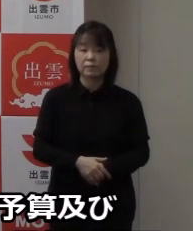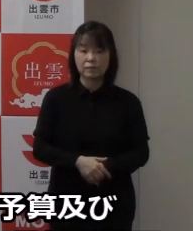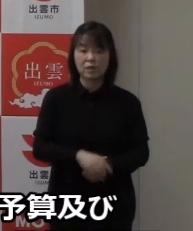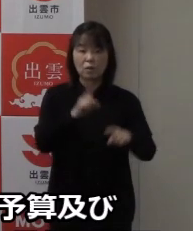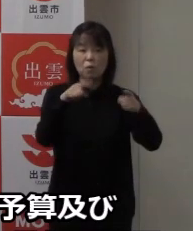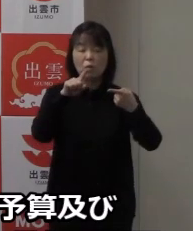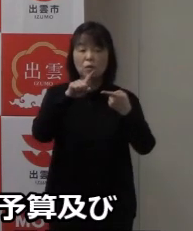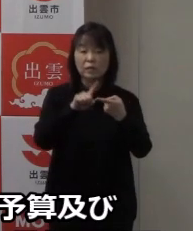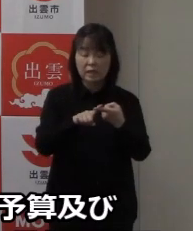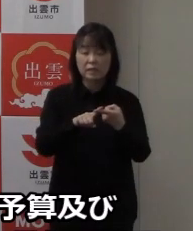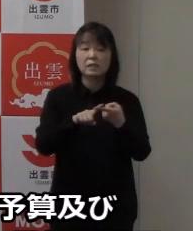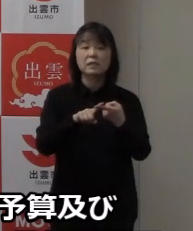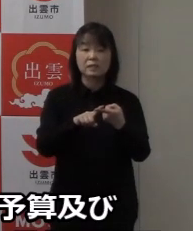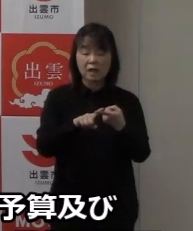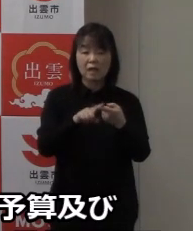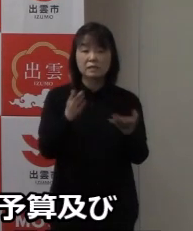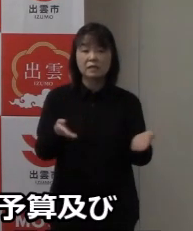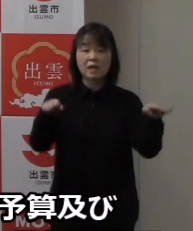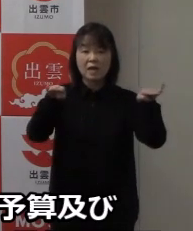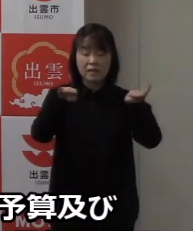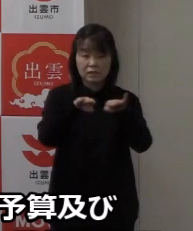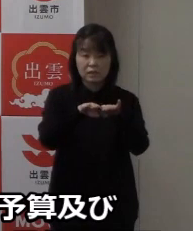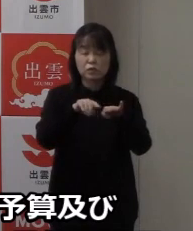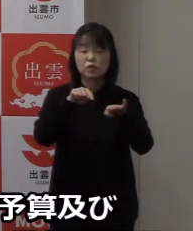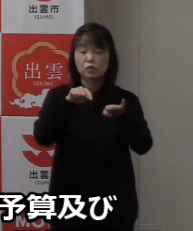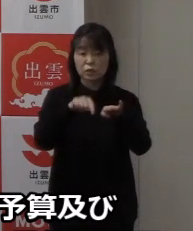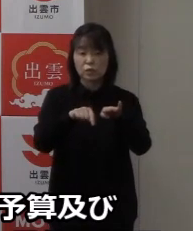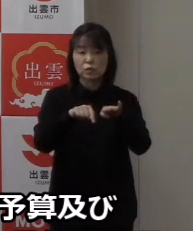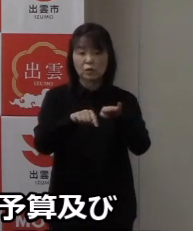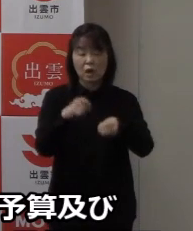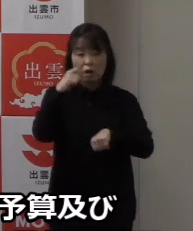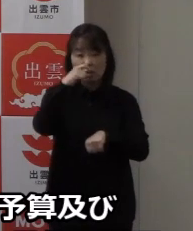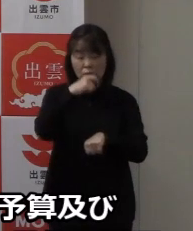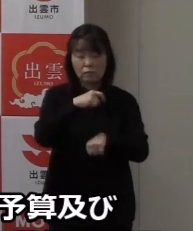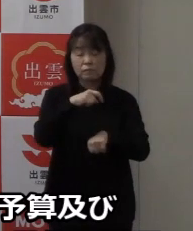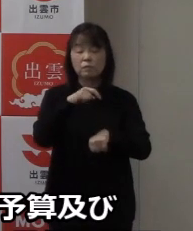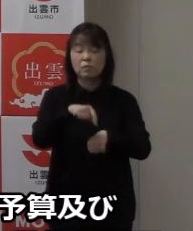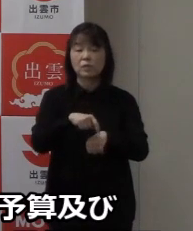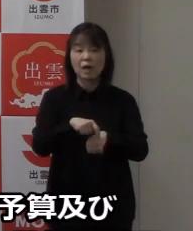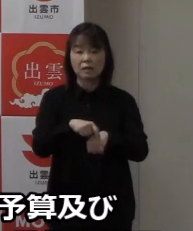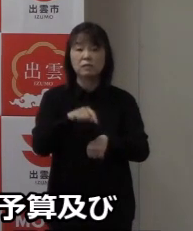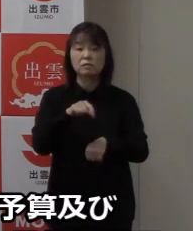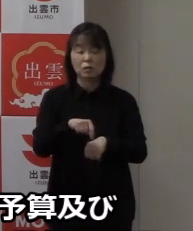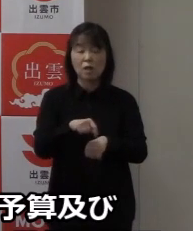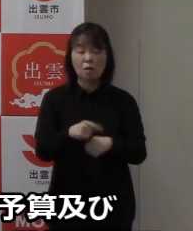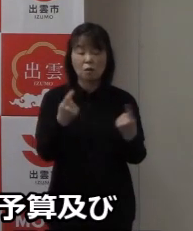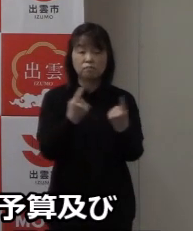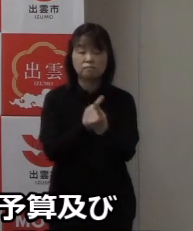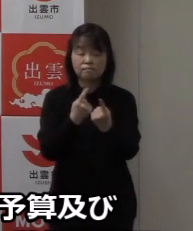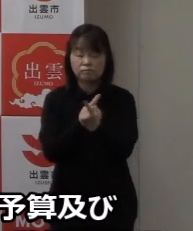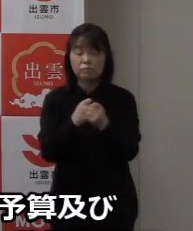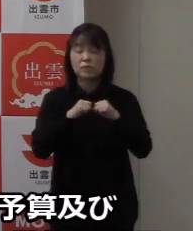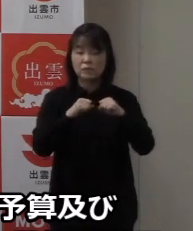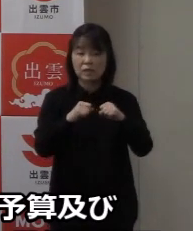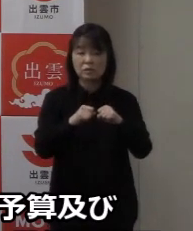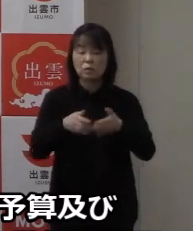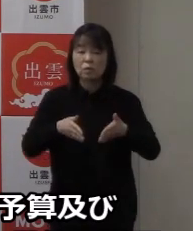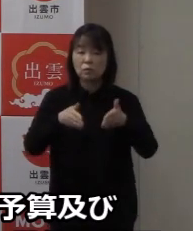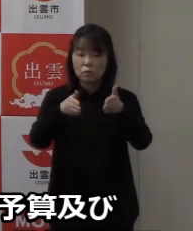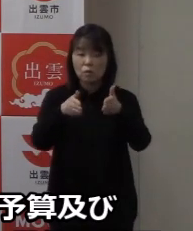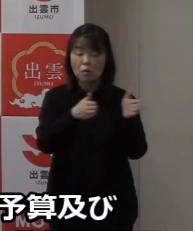公共施設の長寿命化を図ってまいります。また道路整備事業については、